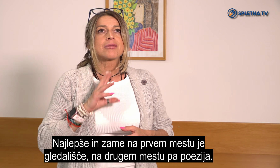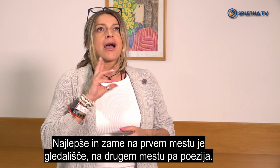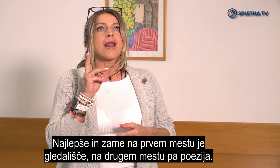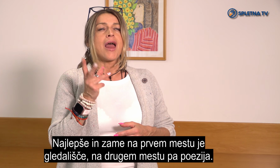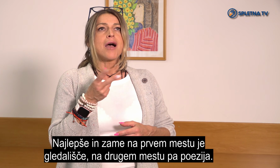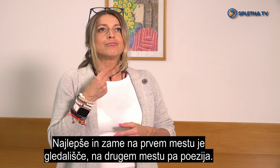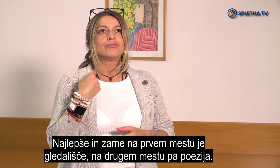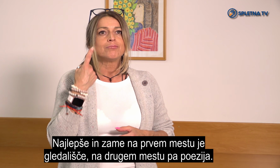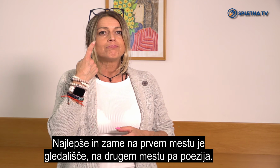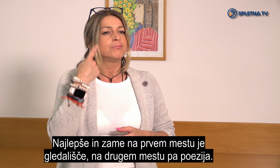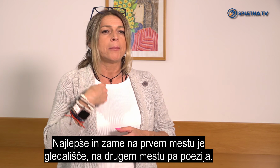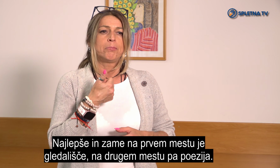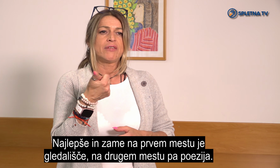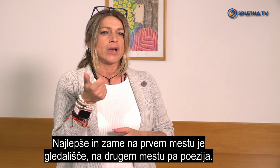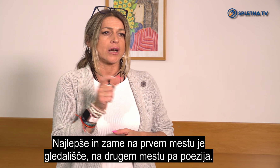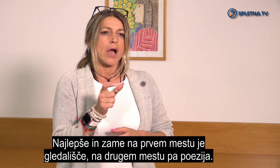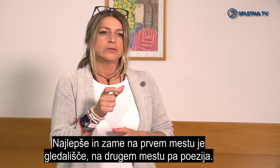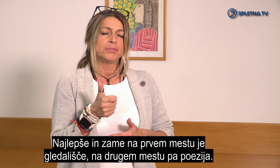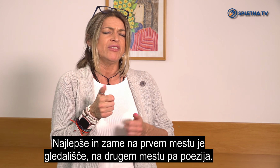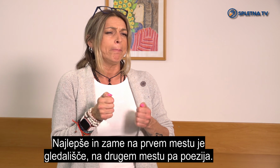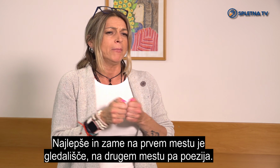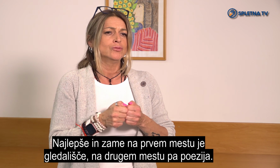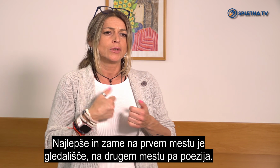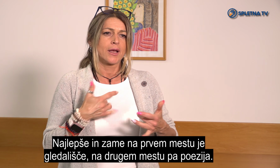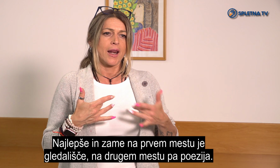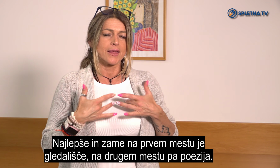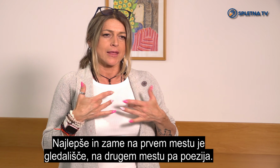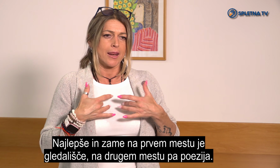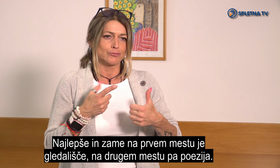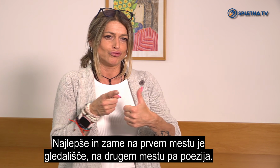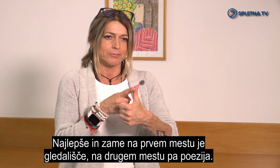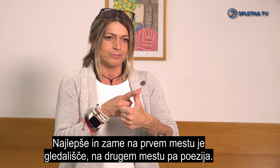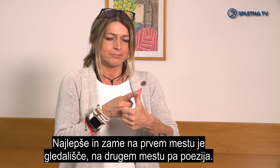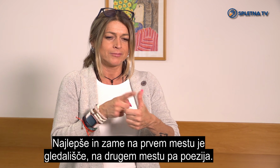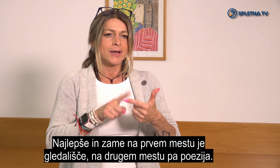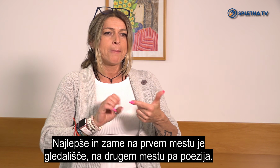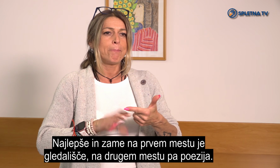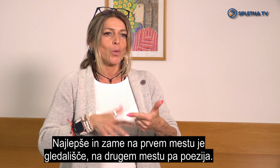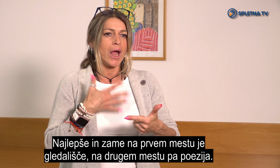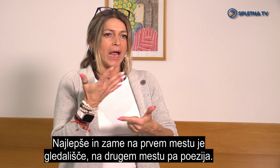Najlepše in zame na prvem mestu je gledališče, na drugem mestu pa poezija.